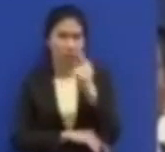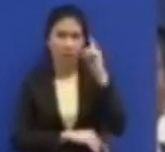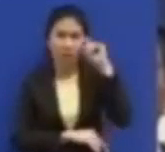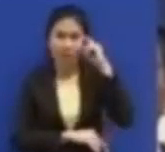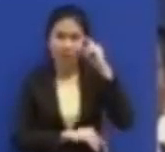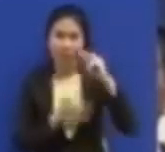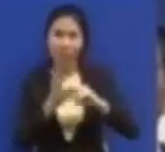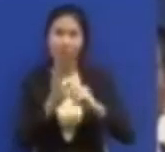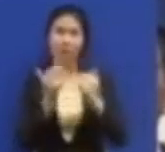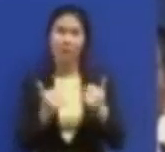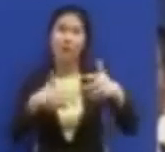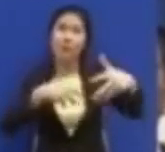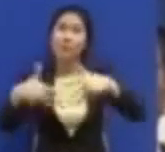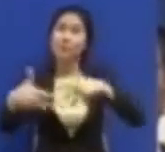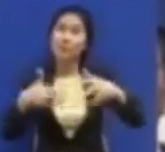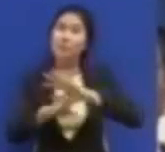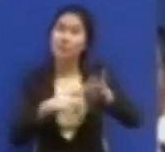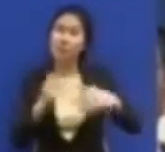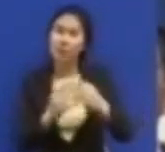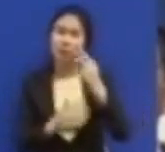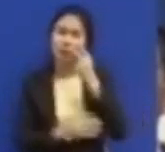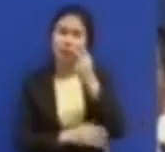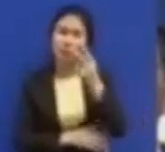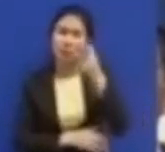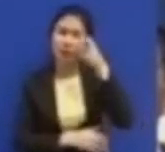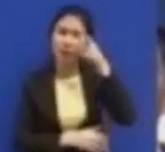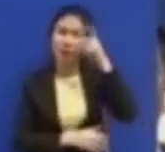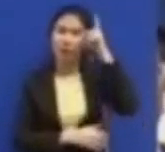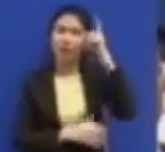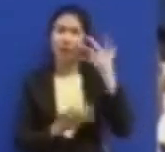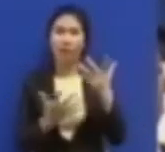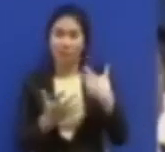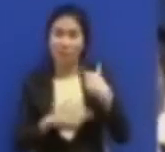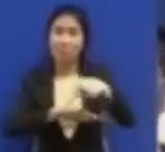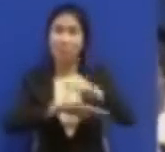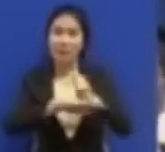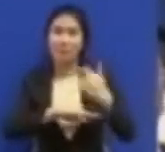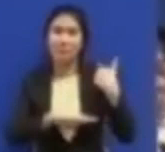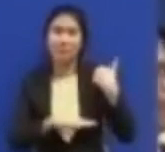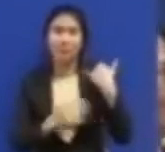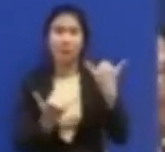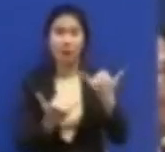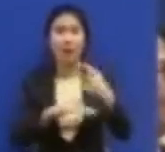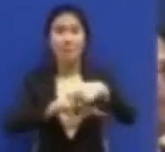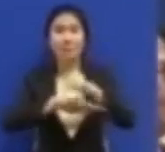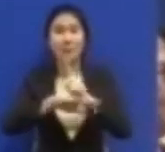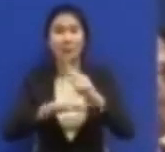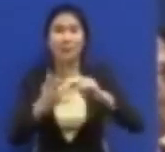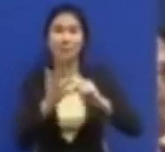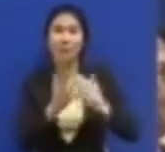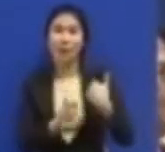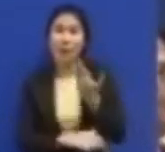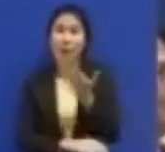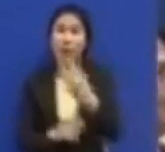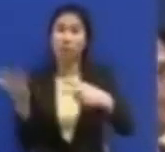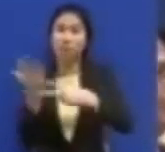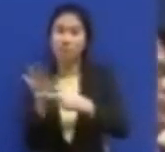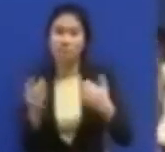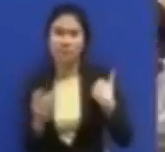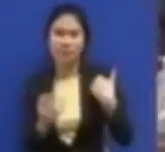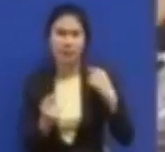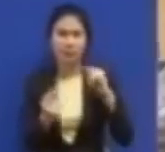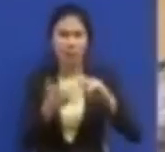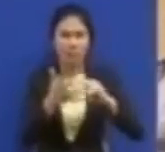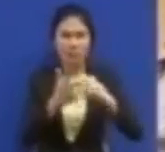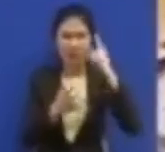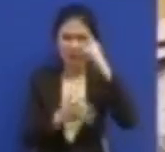ให้พี่น้องประชาชนสงสัยท่านประธานครับว่า ท่านประธานครับ การโหวตประธานสภาผู้แทนราษฎรวันนี้มันมีเงื่อนงำอะไรนะ